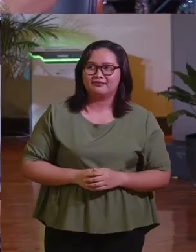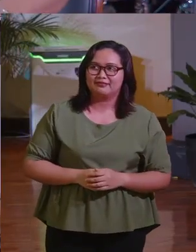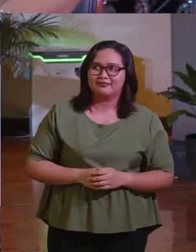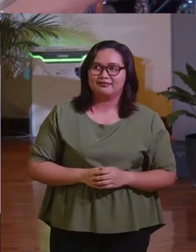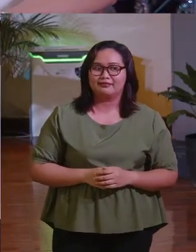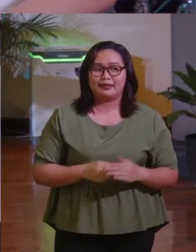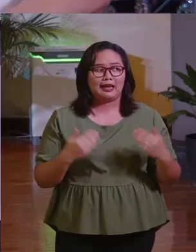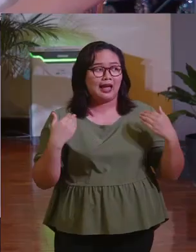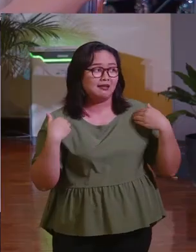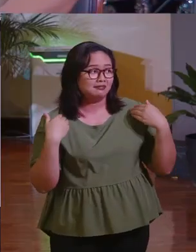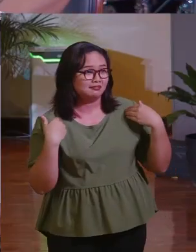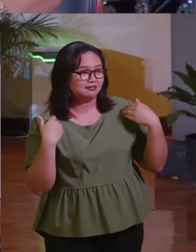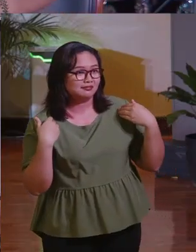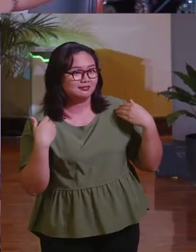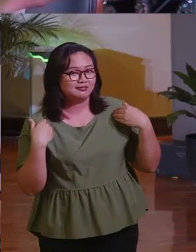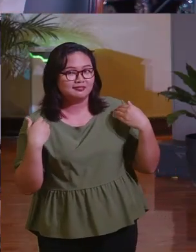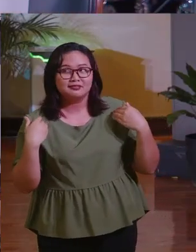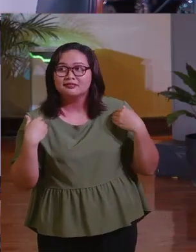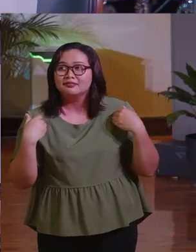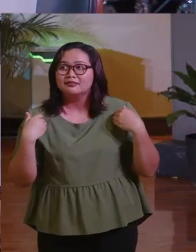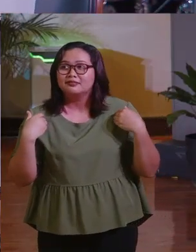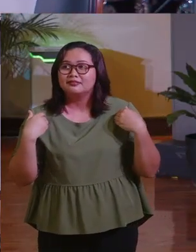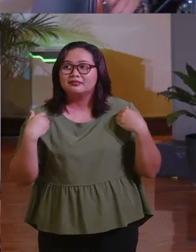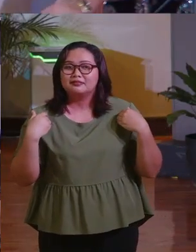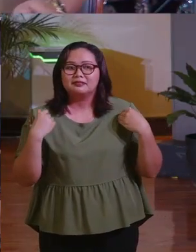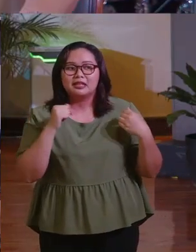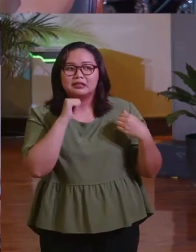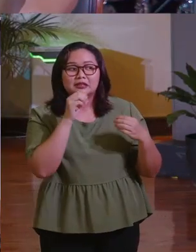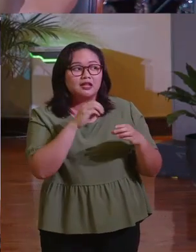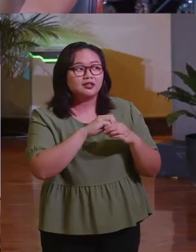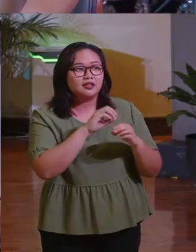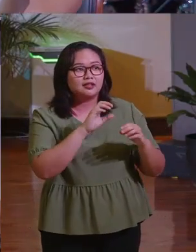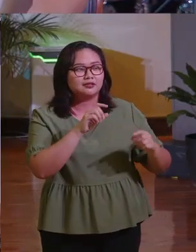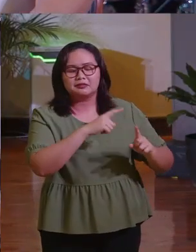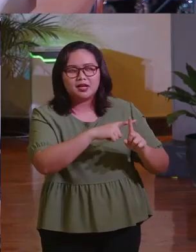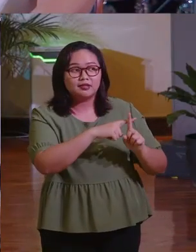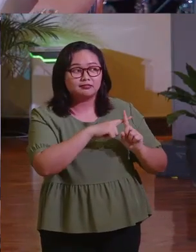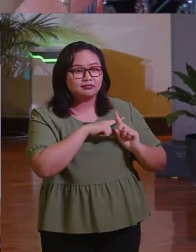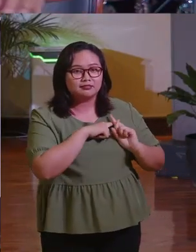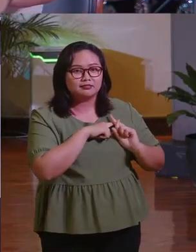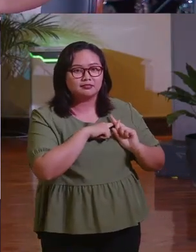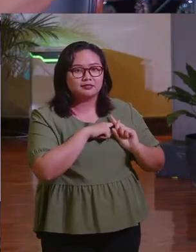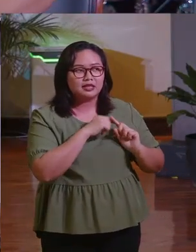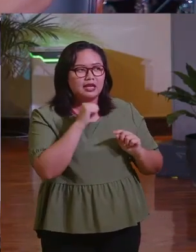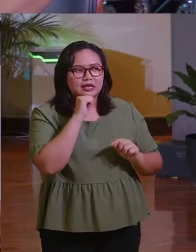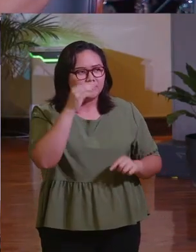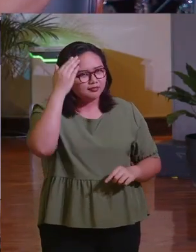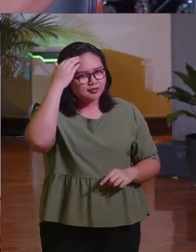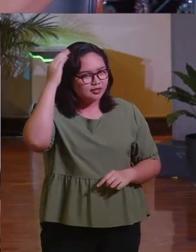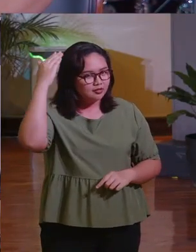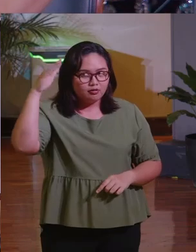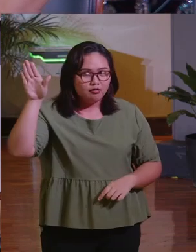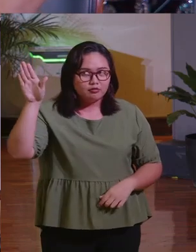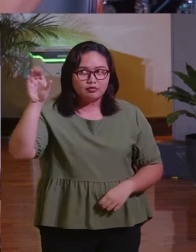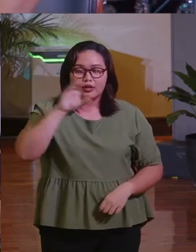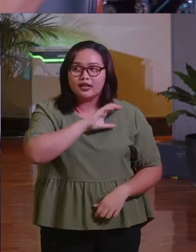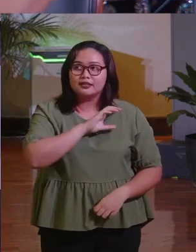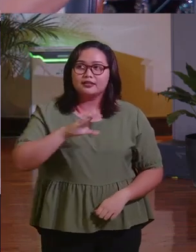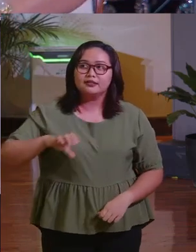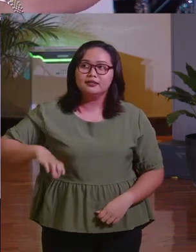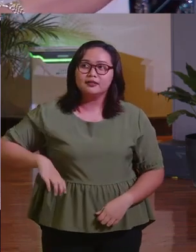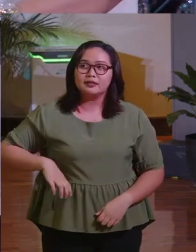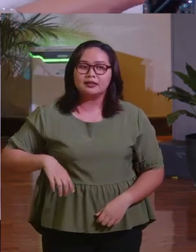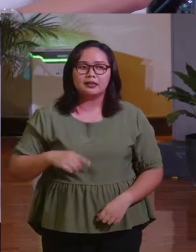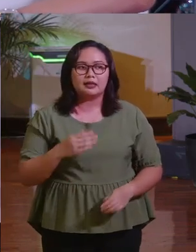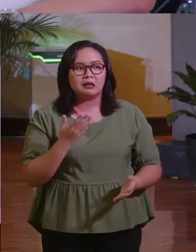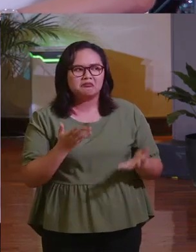Meron po ba kayong ganyan na wala pa sa Panginoon, hindi pa nakakakilala kay Jesus, at baka kayo lang